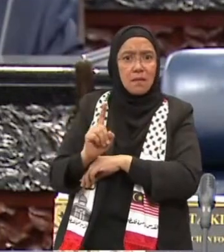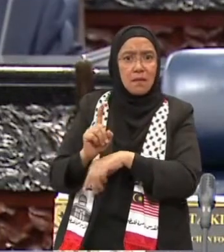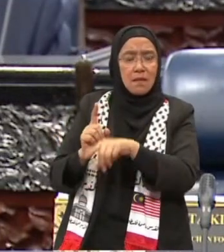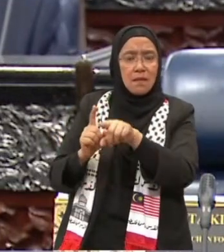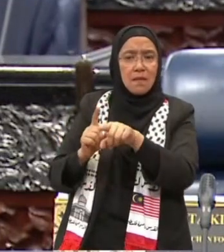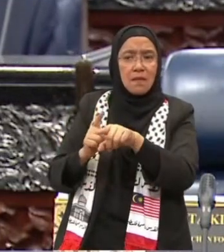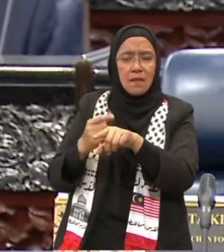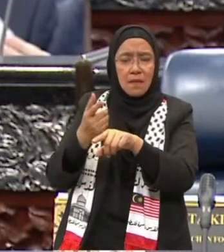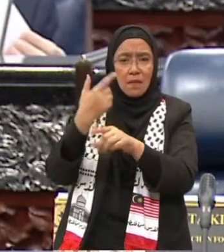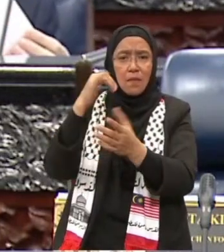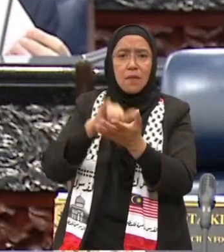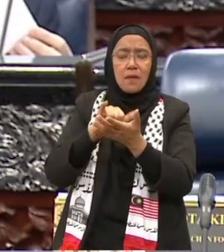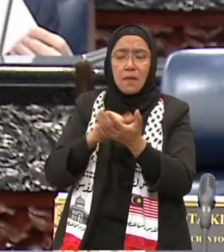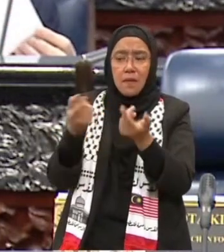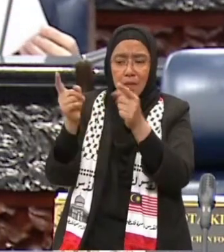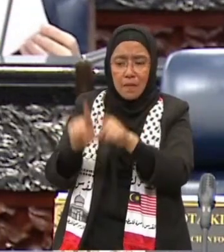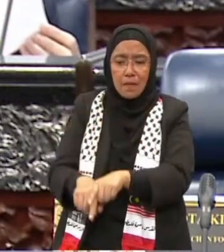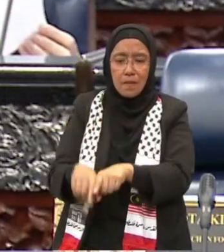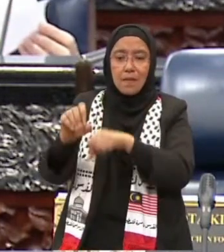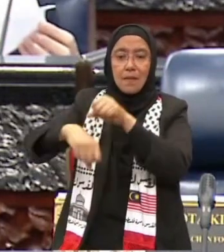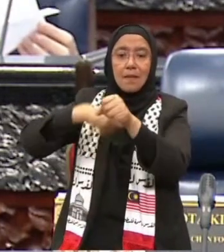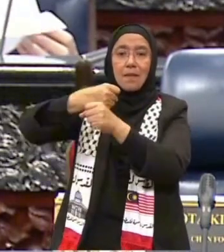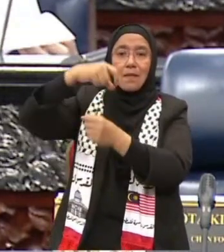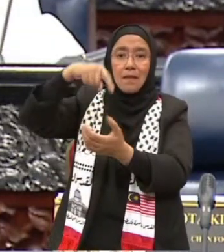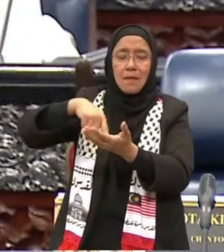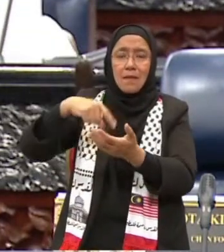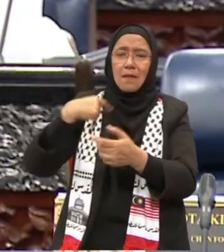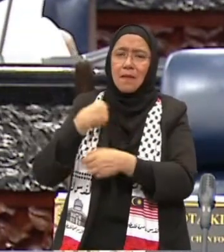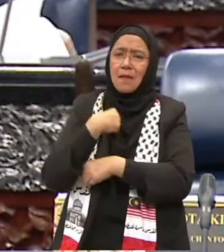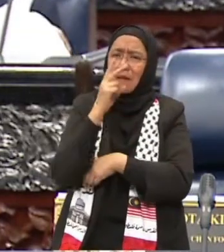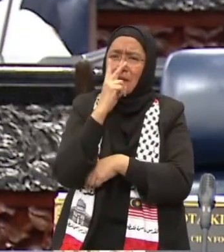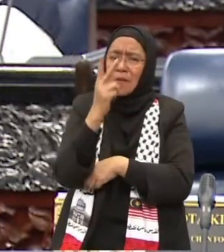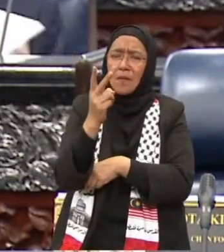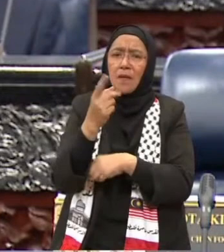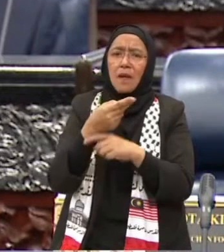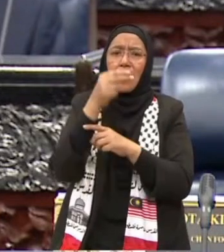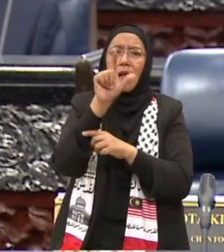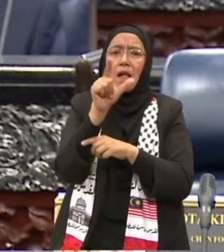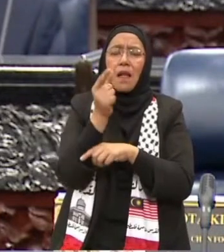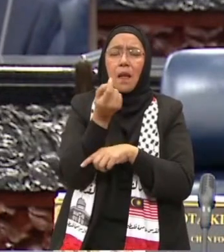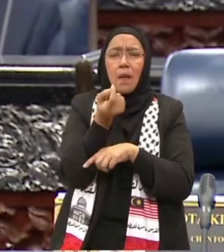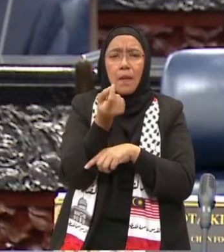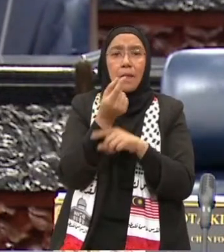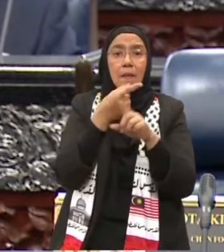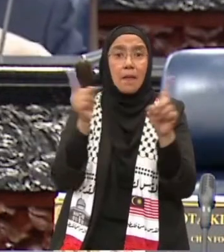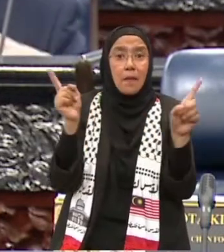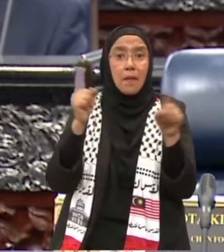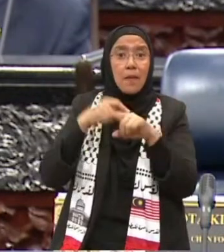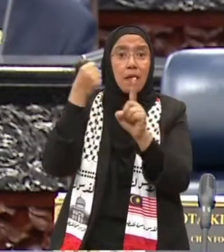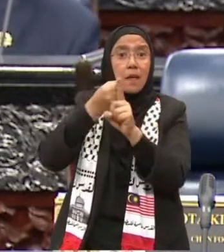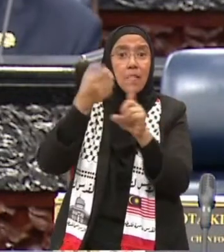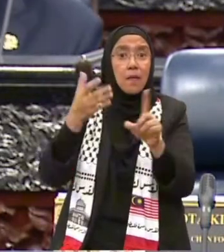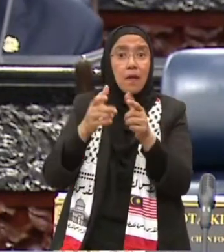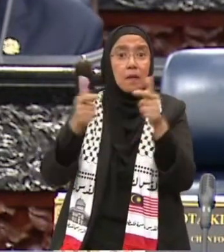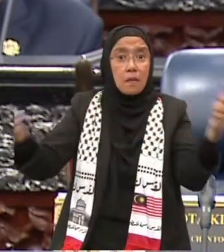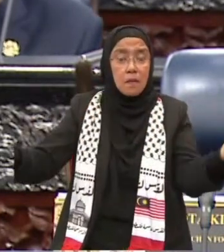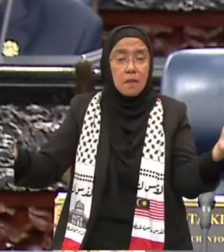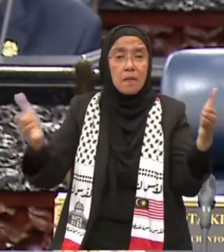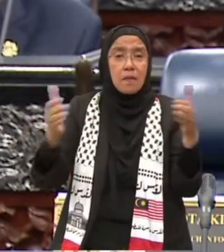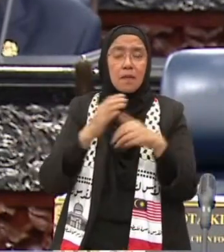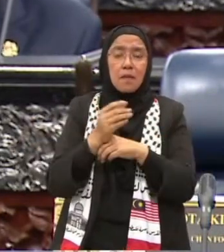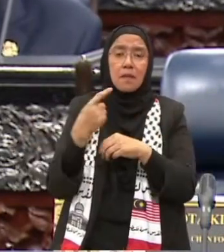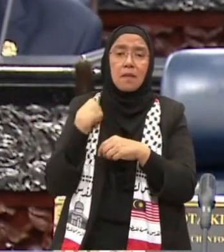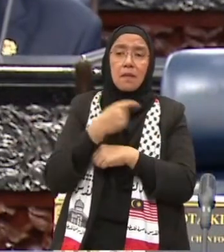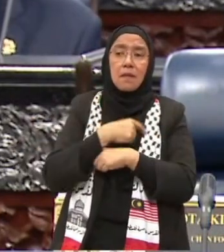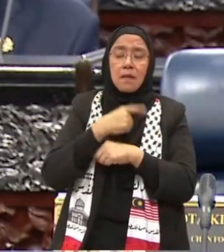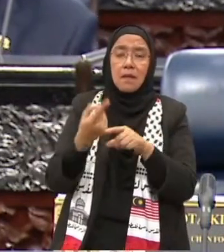ini, tahun ini sebagai contoh, walaupun nampak perkara ini kecil tetapi impak dia besar, iaitu kita pisahkan